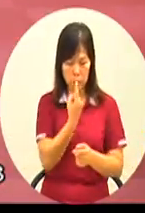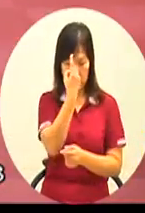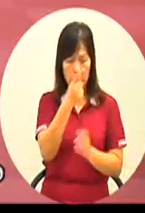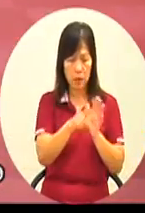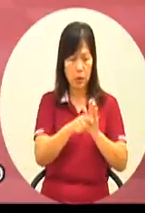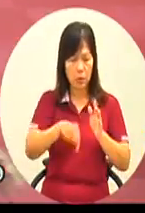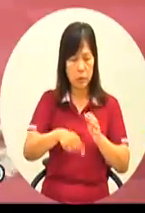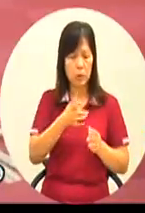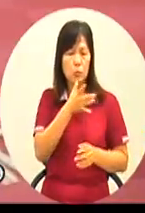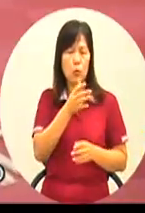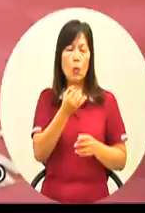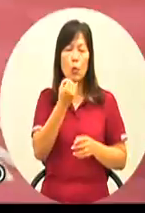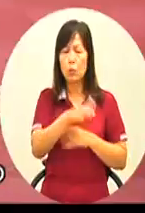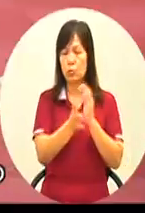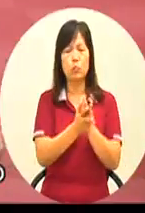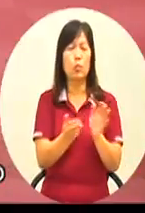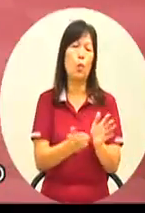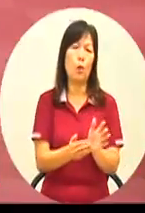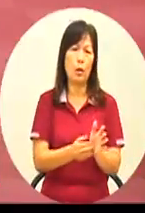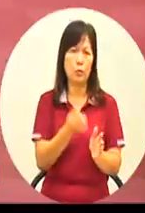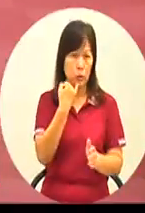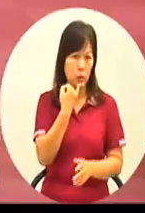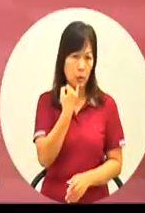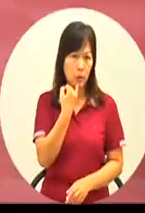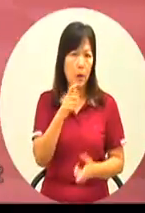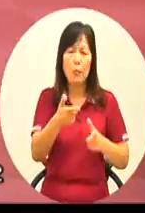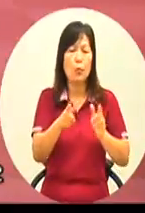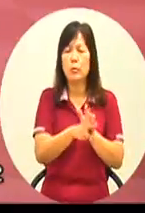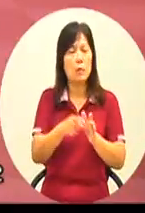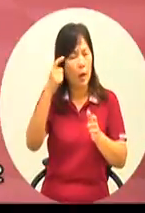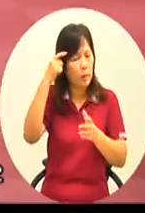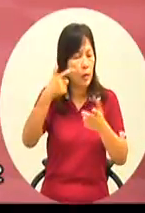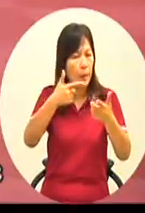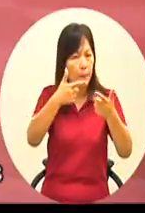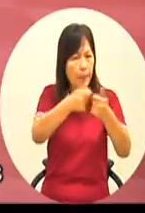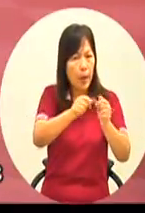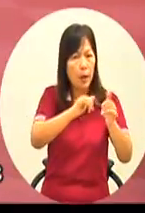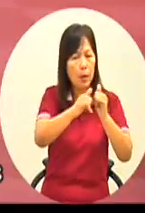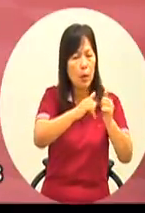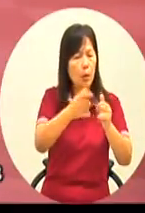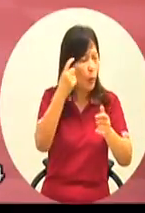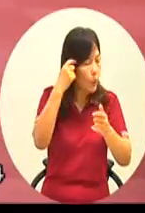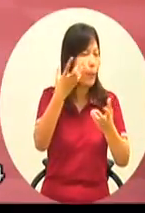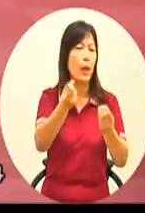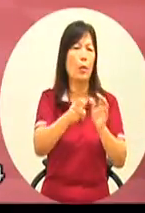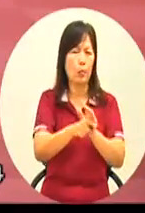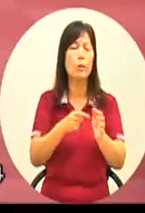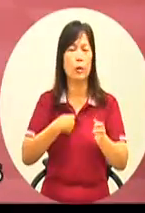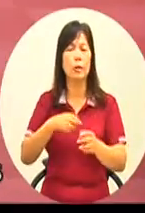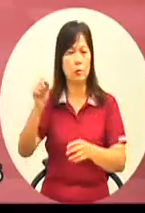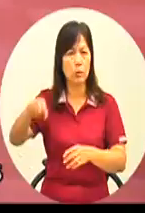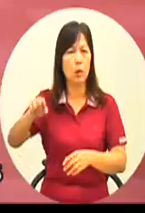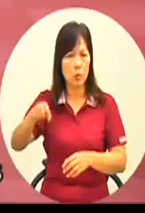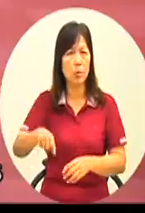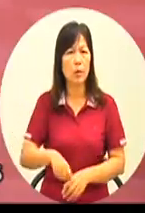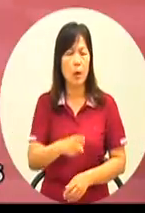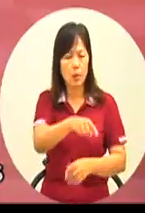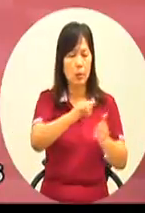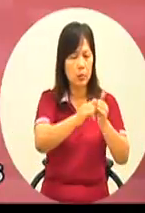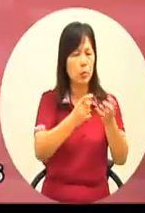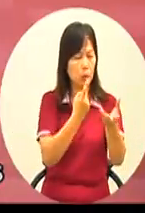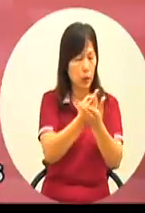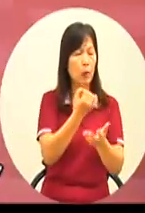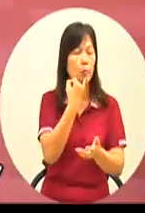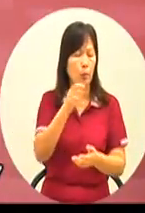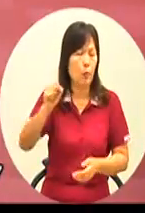议事厅里讲的就 OK。好，这样就不符合我们的公民意识。我支持公民来参与。为什么？因